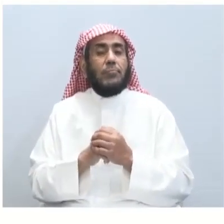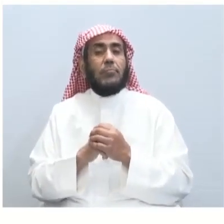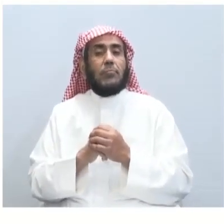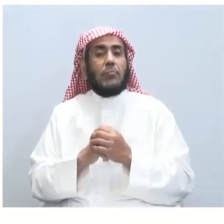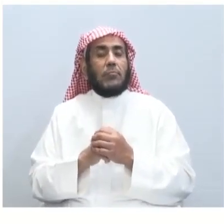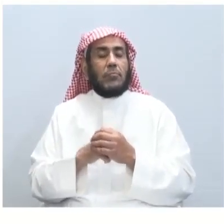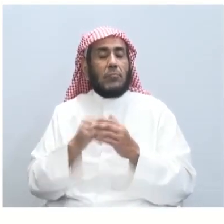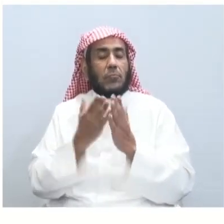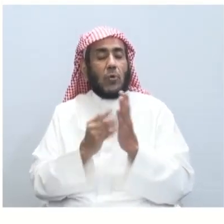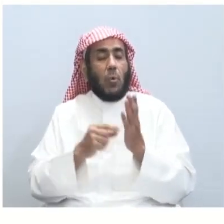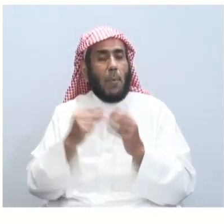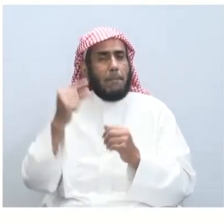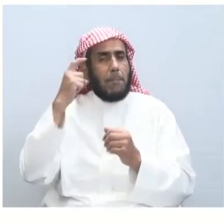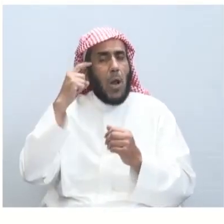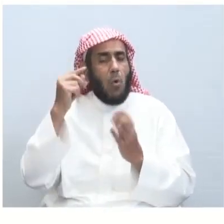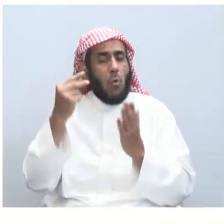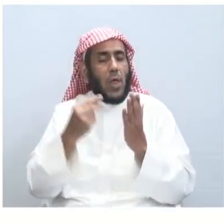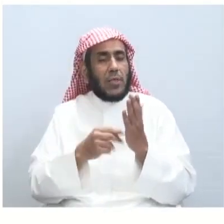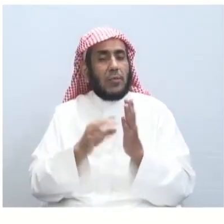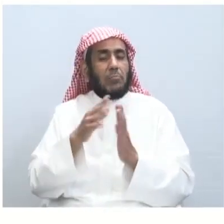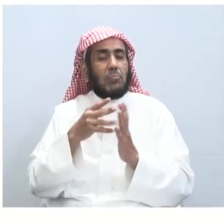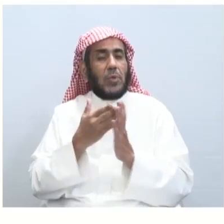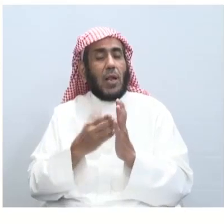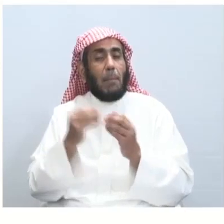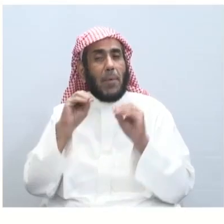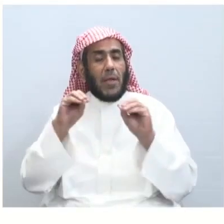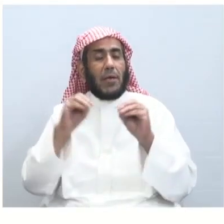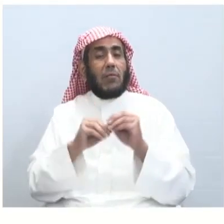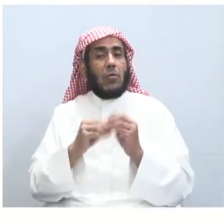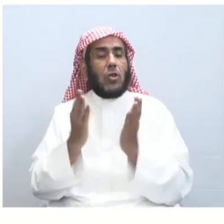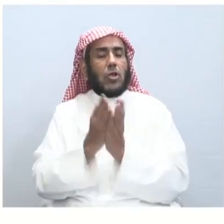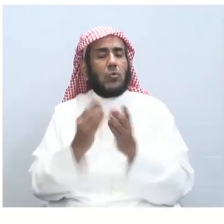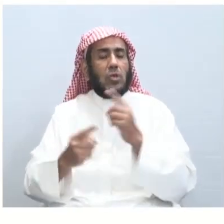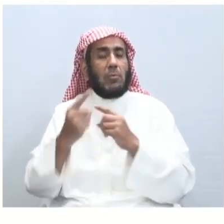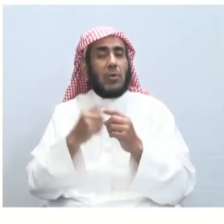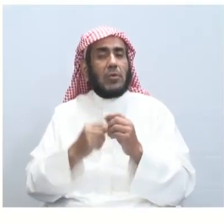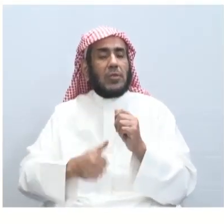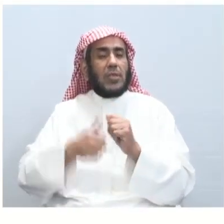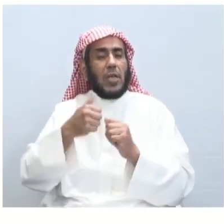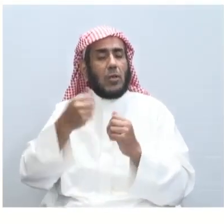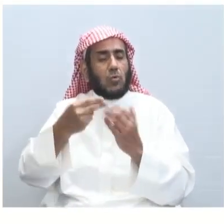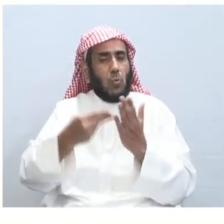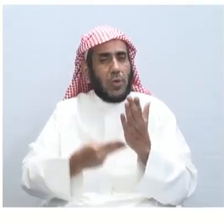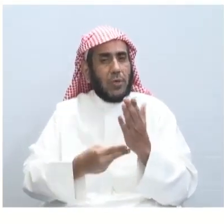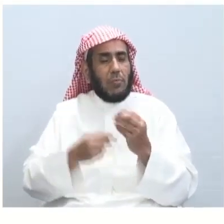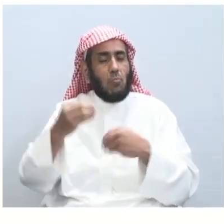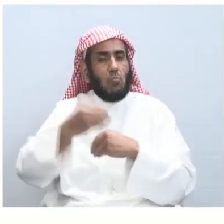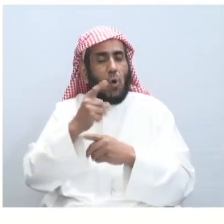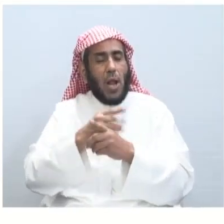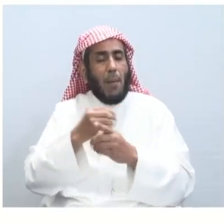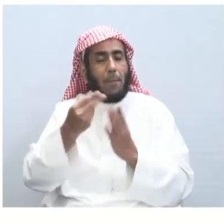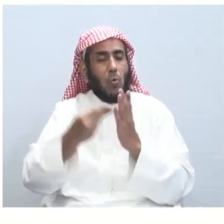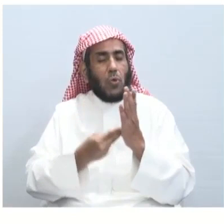ادون ملحوظاتي من خلال ما ذكرنا في خلال الدروس السابقه تستطيع ان تدون ملحوظاتك